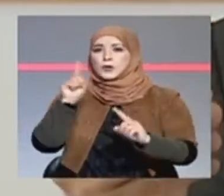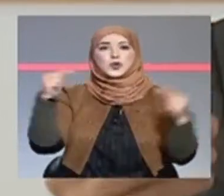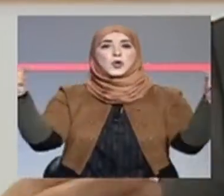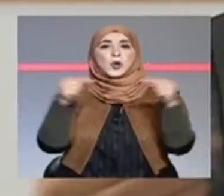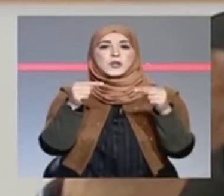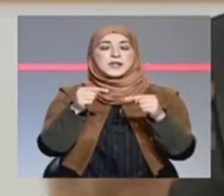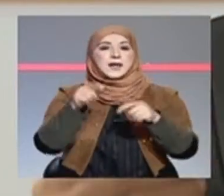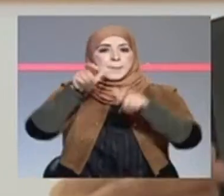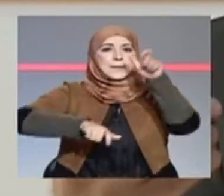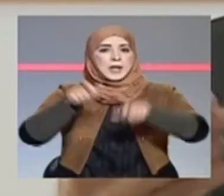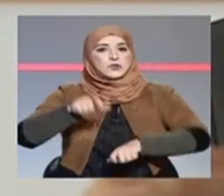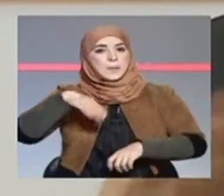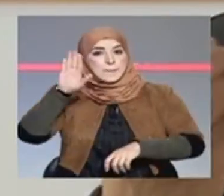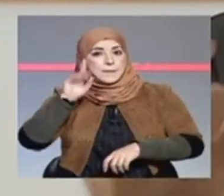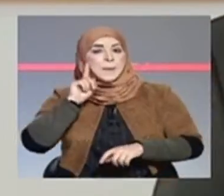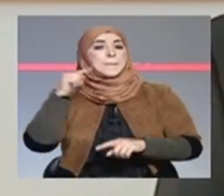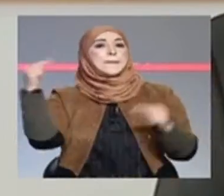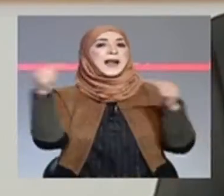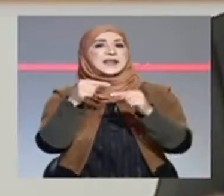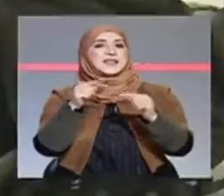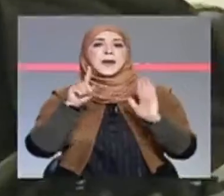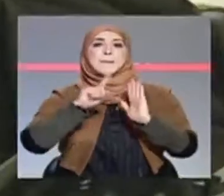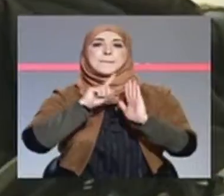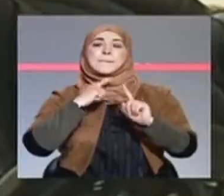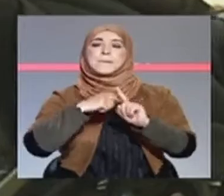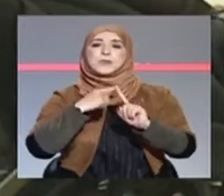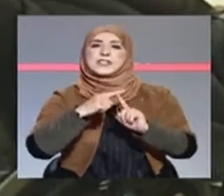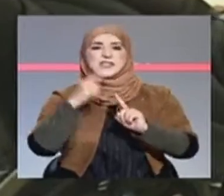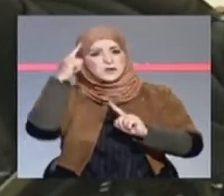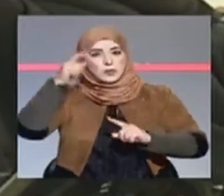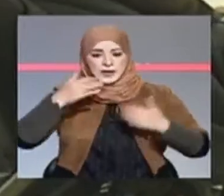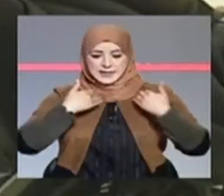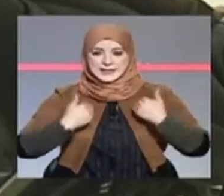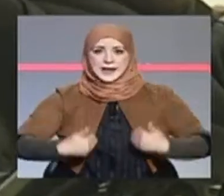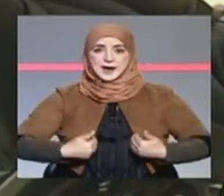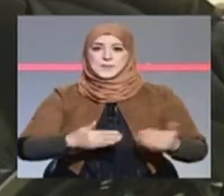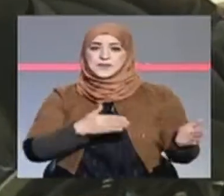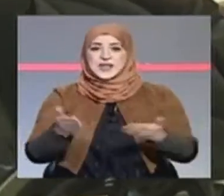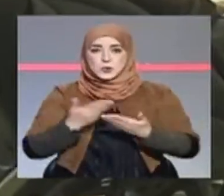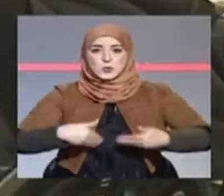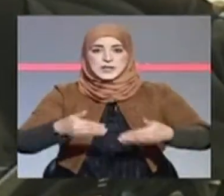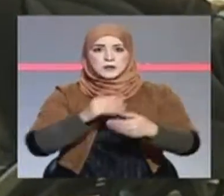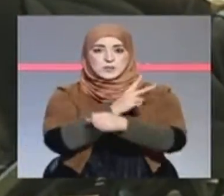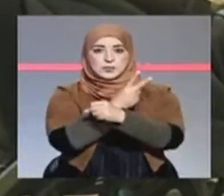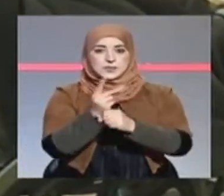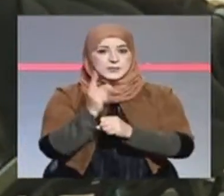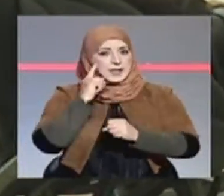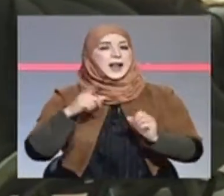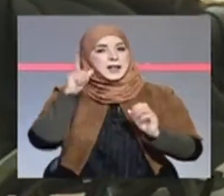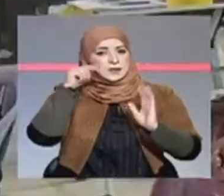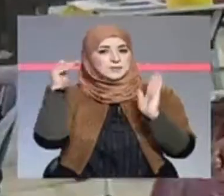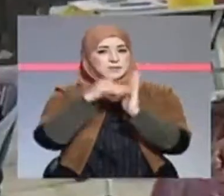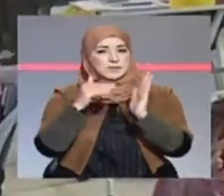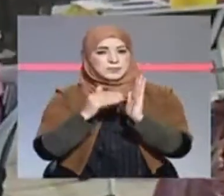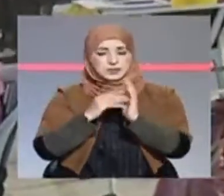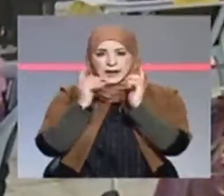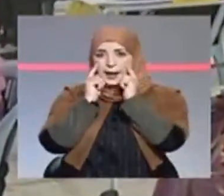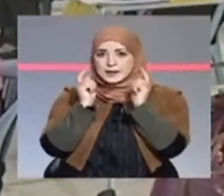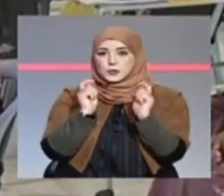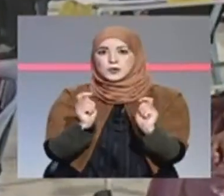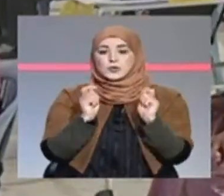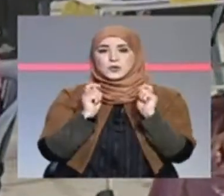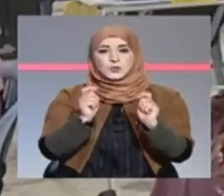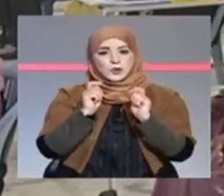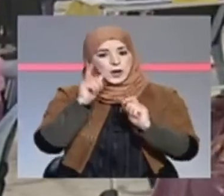في مصلحتهم وخاصه في مصلحه ال اعزاز عليهم وبقيت يرون يستوجب وا مزيدا من الحذر واليقظه